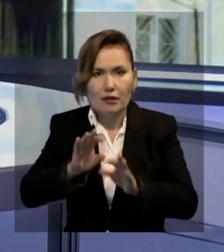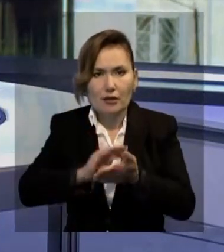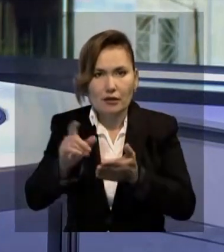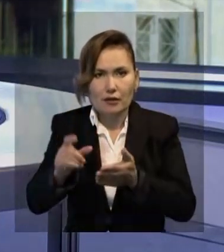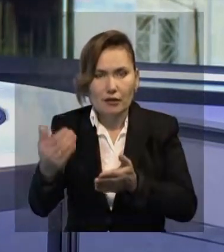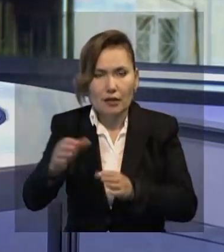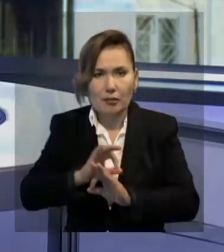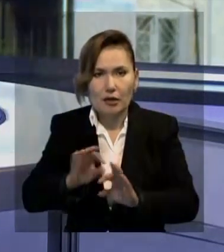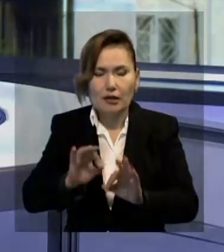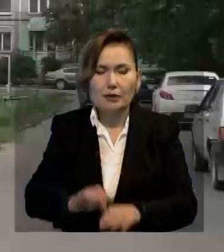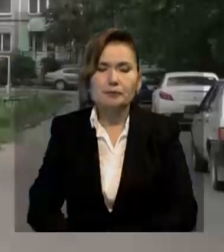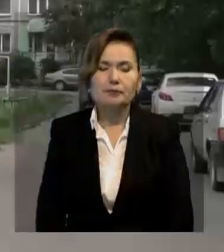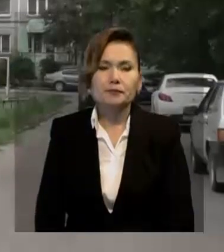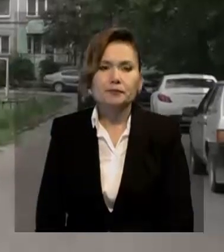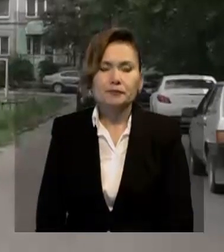көрді.